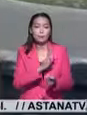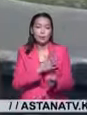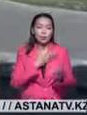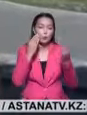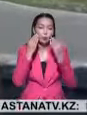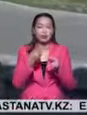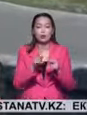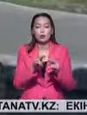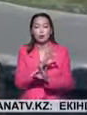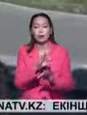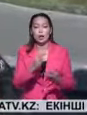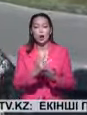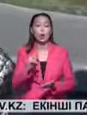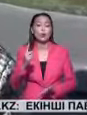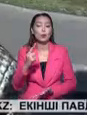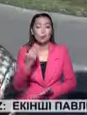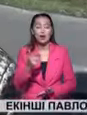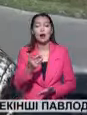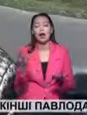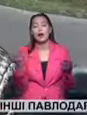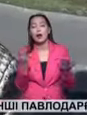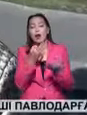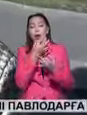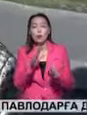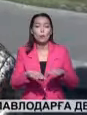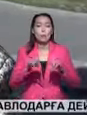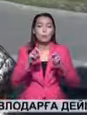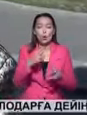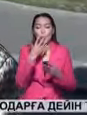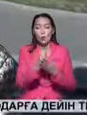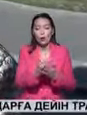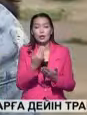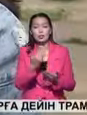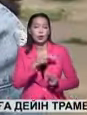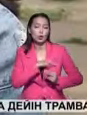деп ойлаймын. Өйткені қай салада болсын, әр маман иесінің еңбегі